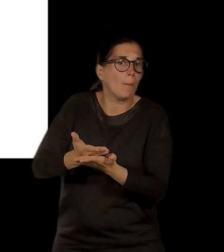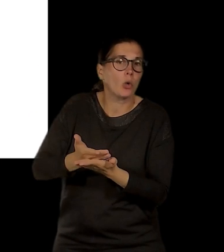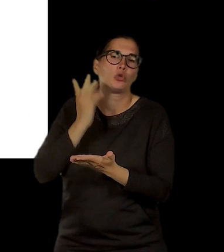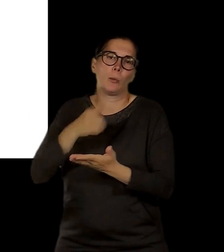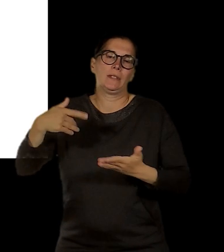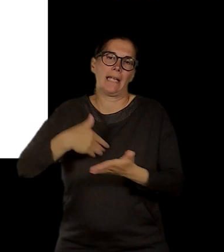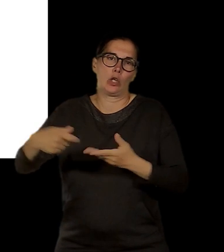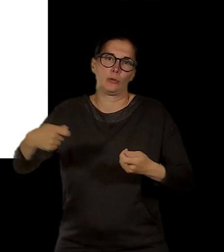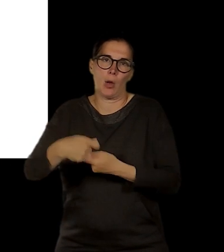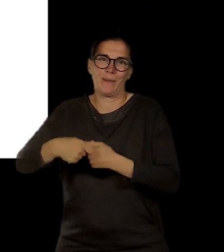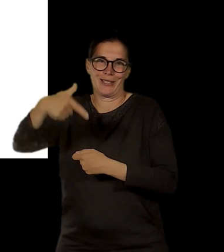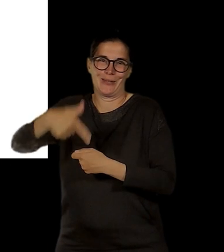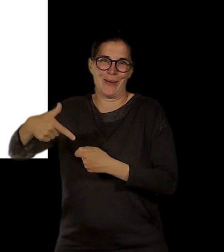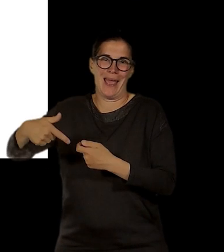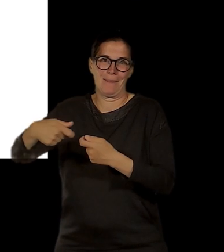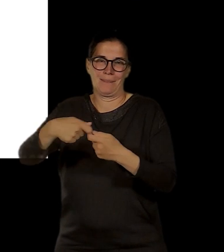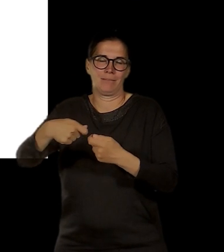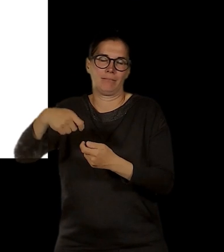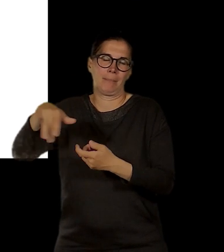Takže my jsme